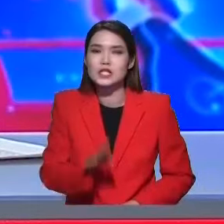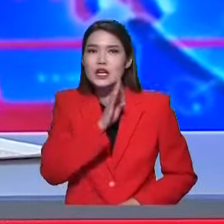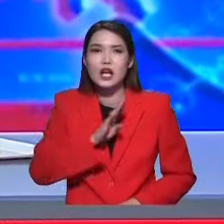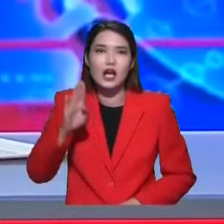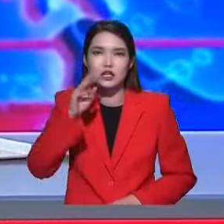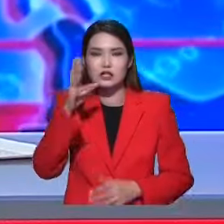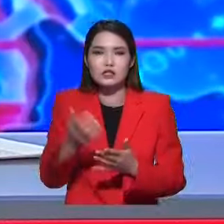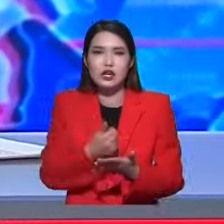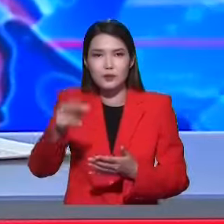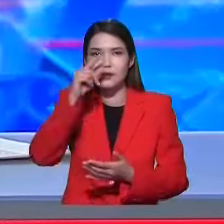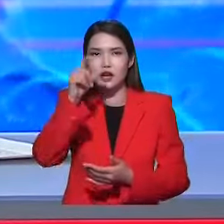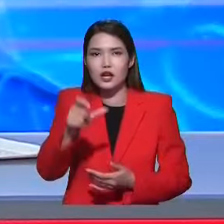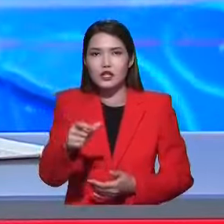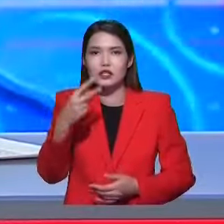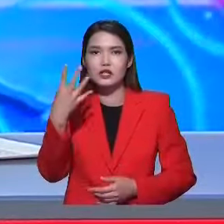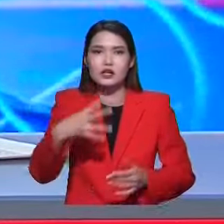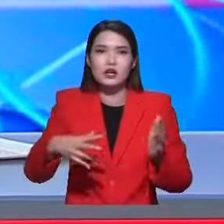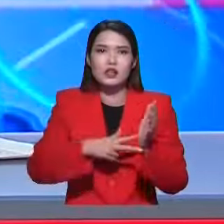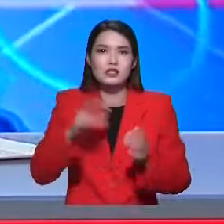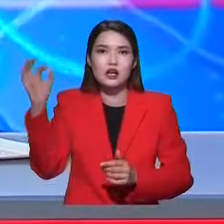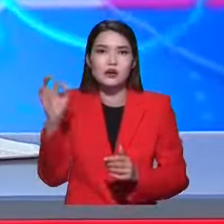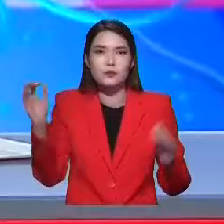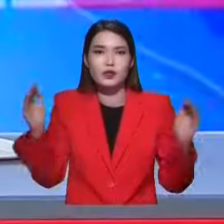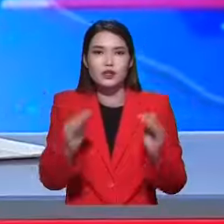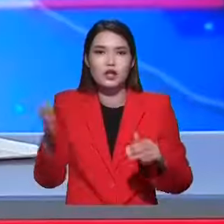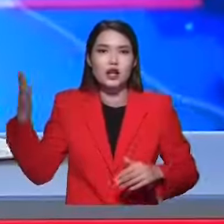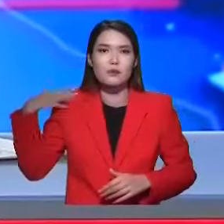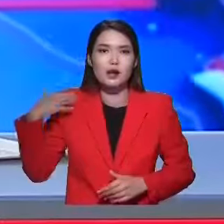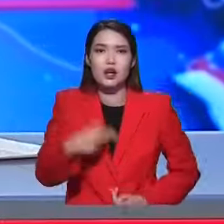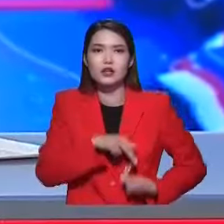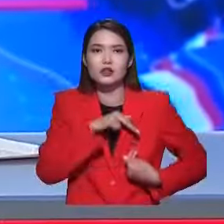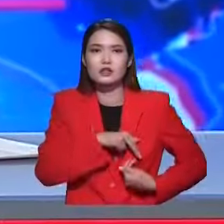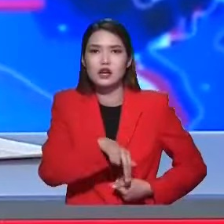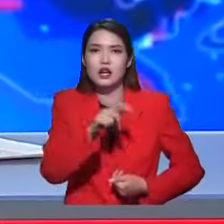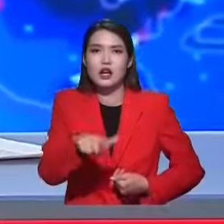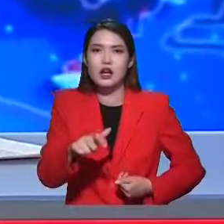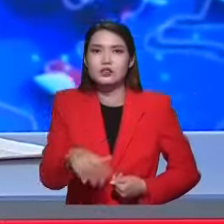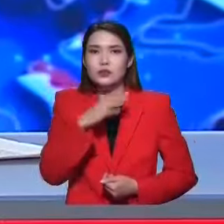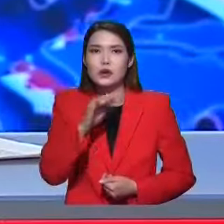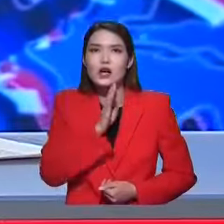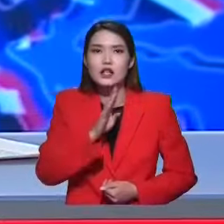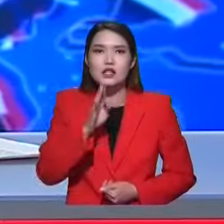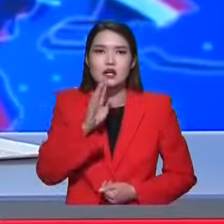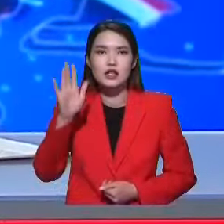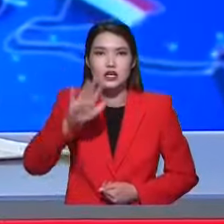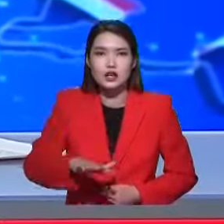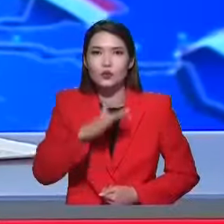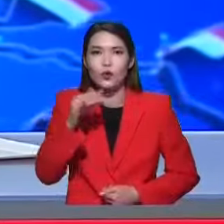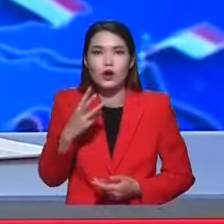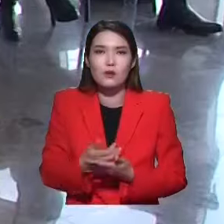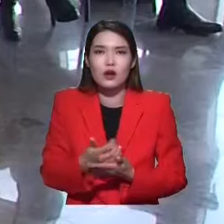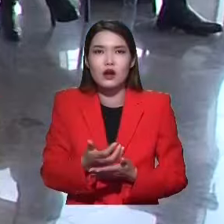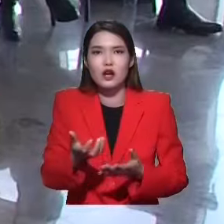Әйелдердің жалақысы ерлерге қарағанда 48%-ке төмен. Басшылық қызметтегі азаматтар ондағы қыз келіншектерден көп еңбекақы